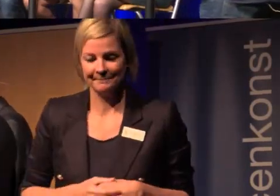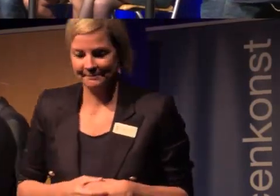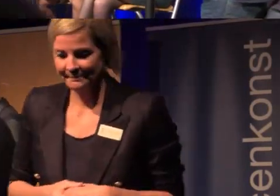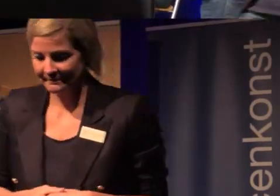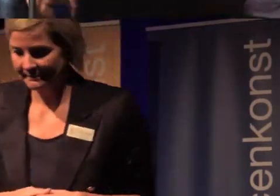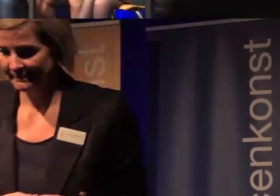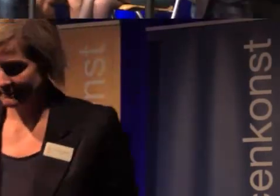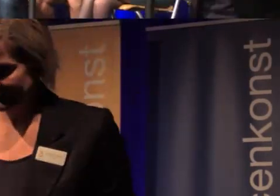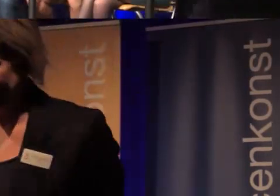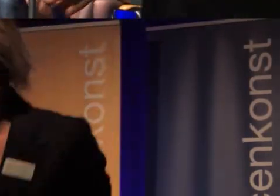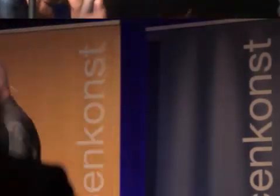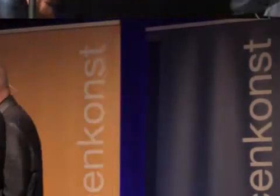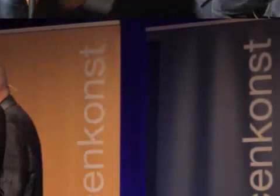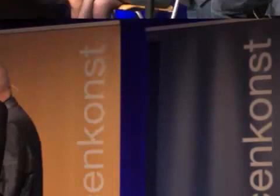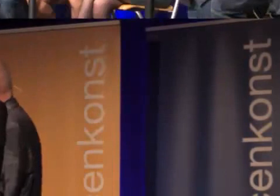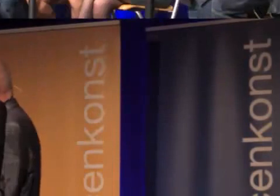Ja.